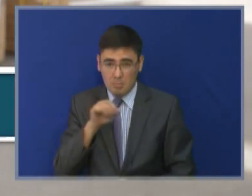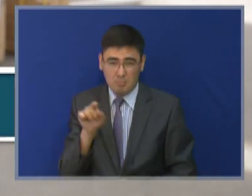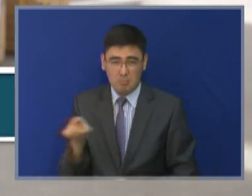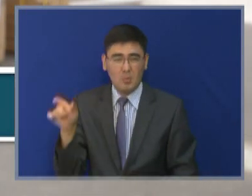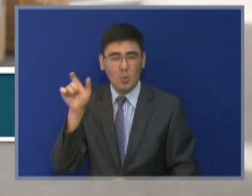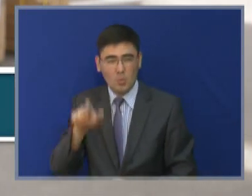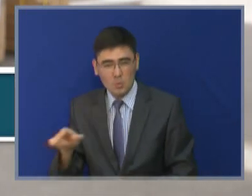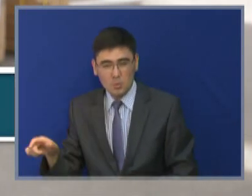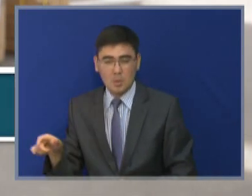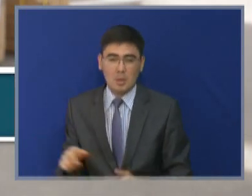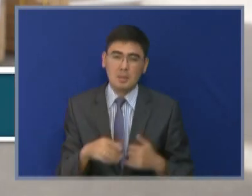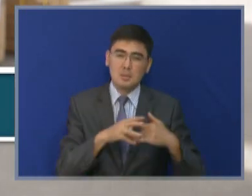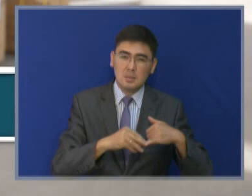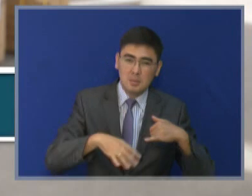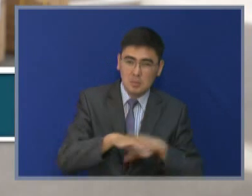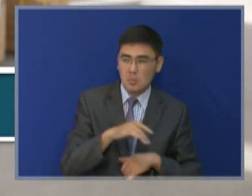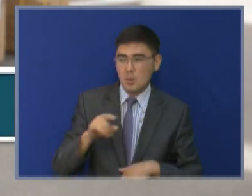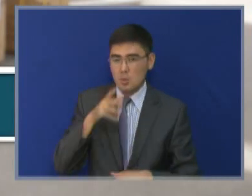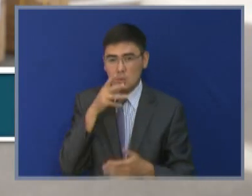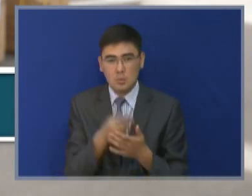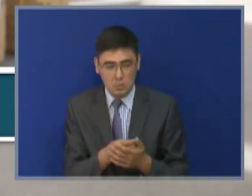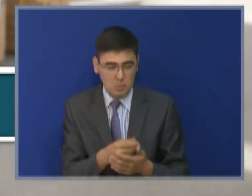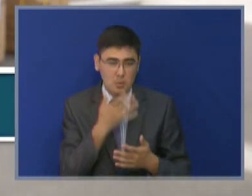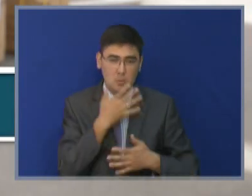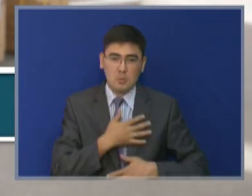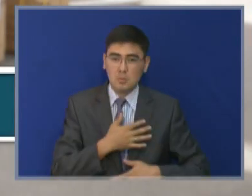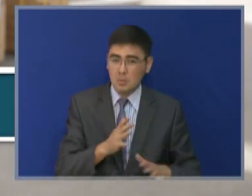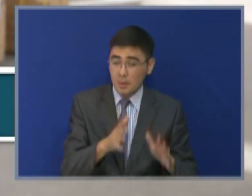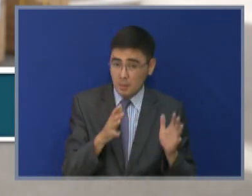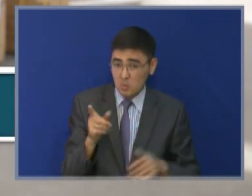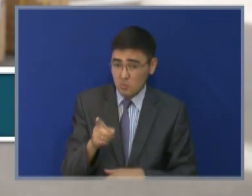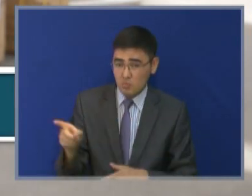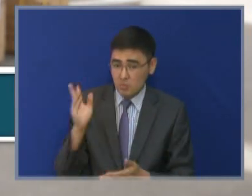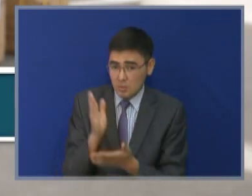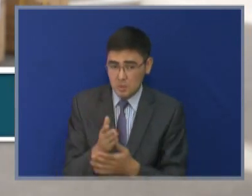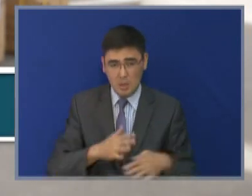азаматтарымыздың елімізді, жерімізді жақсы көргеннен осы